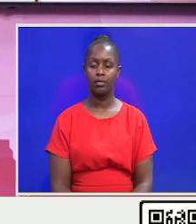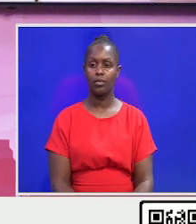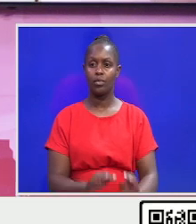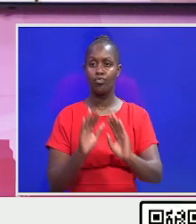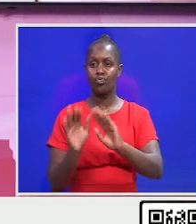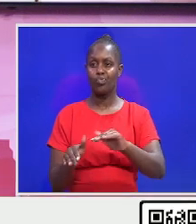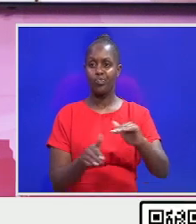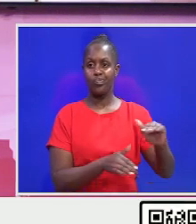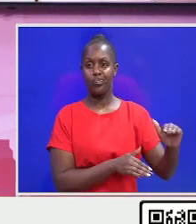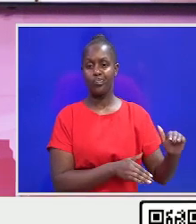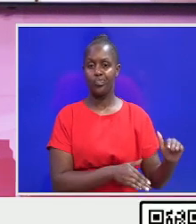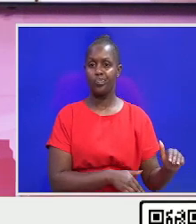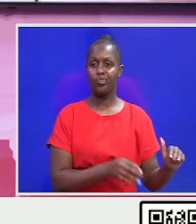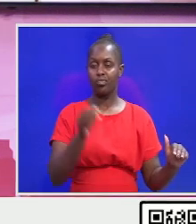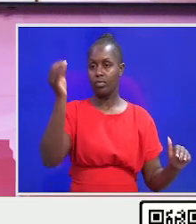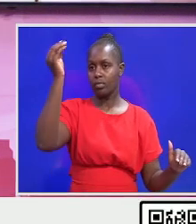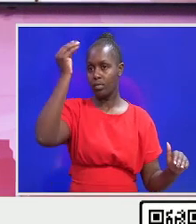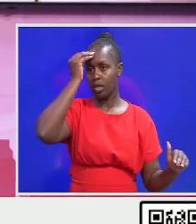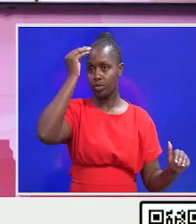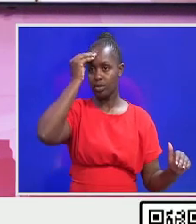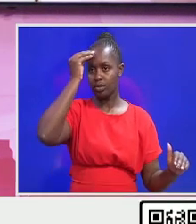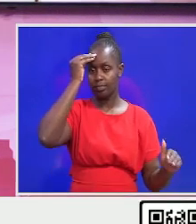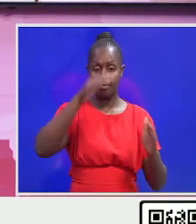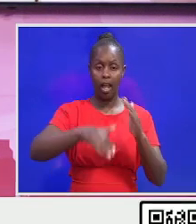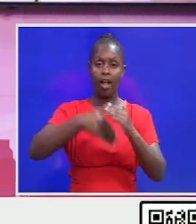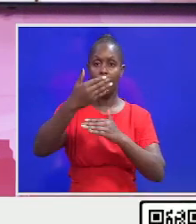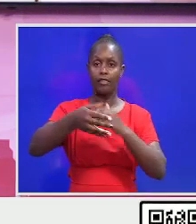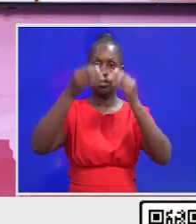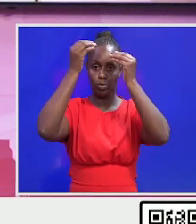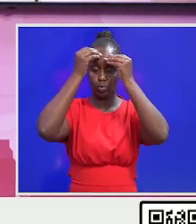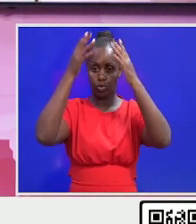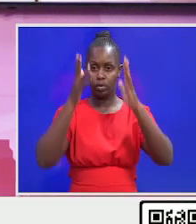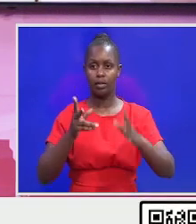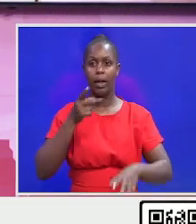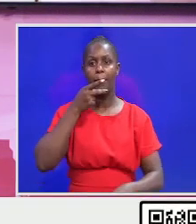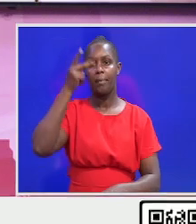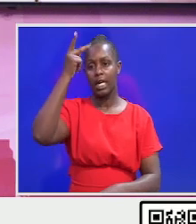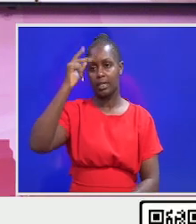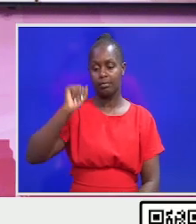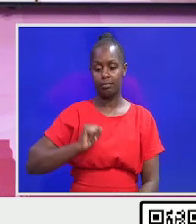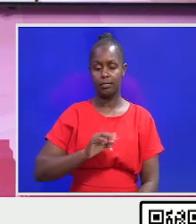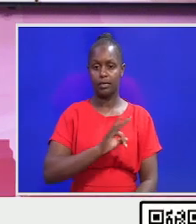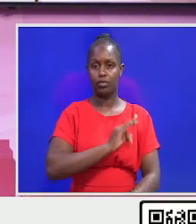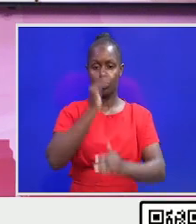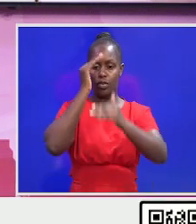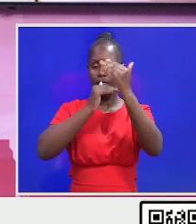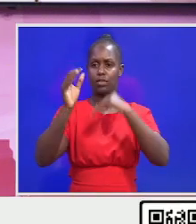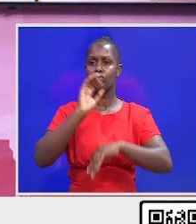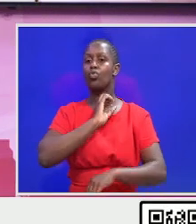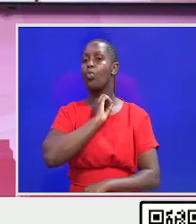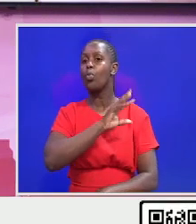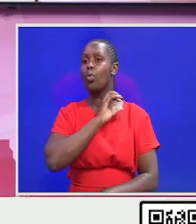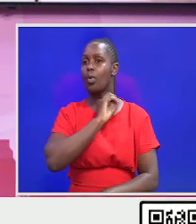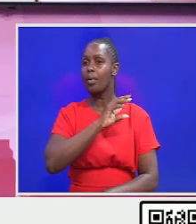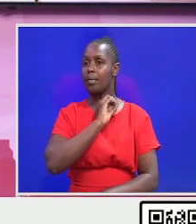Kazie masuala ya elimu. Baada ya wanafunzi, wazazi na wafanyakazi wa vyuo vikuu kulalamika kuhusu